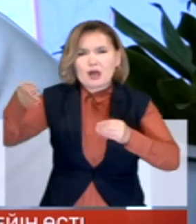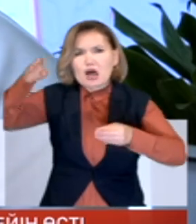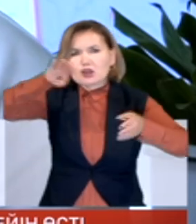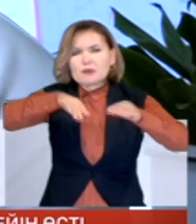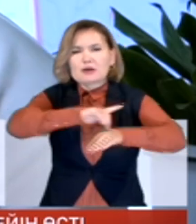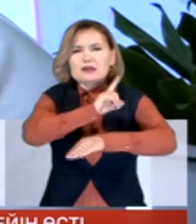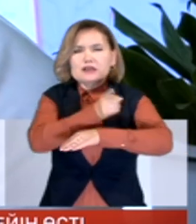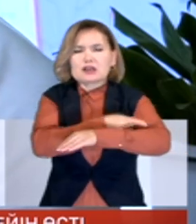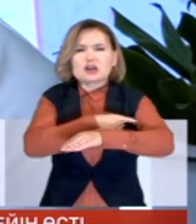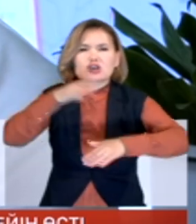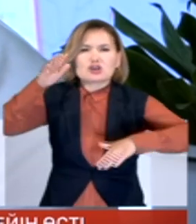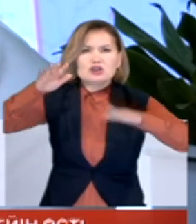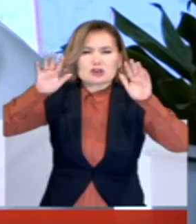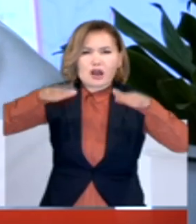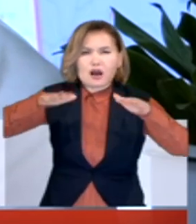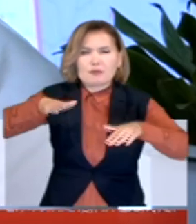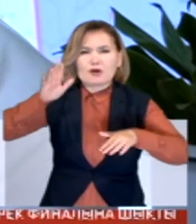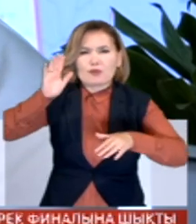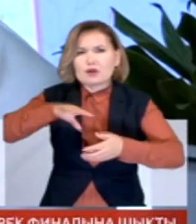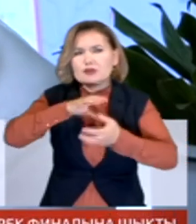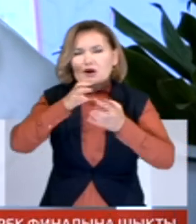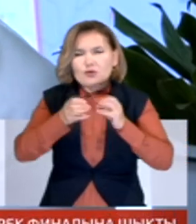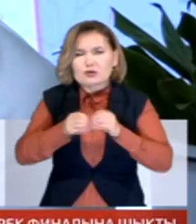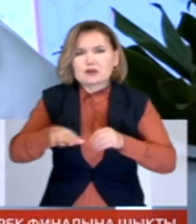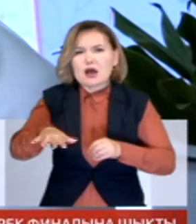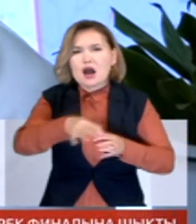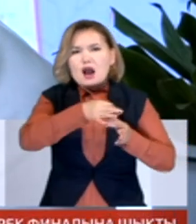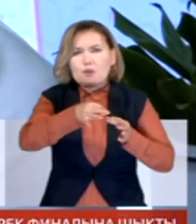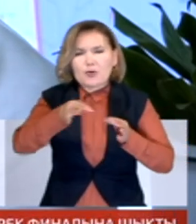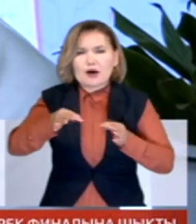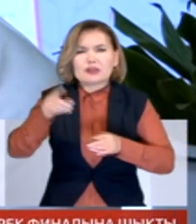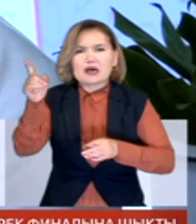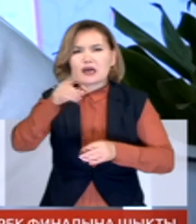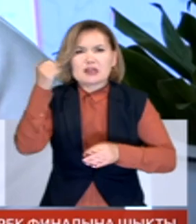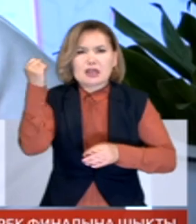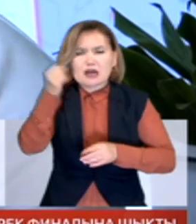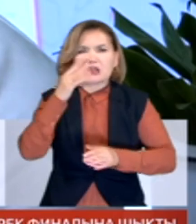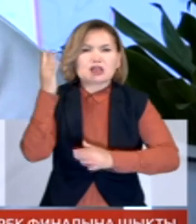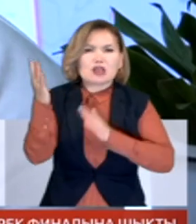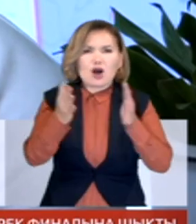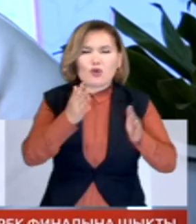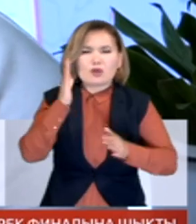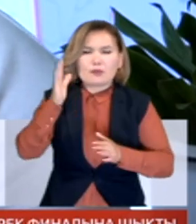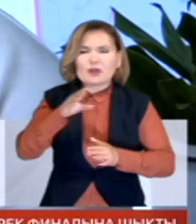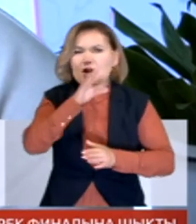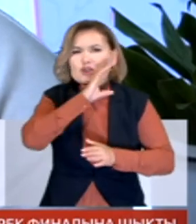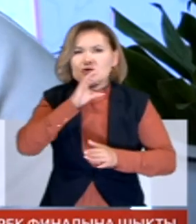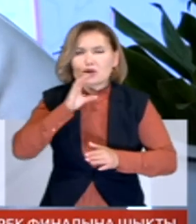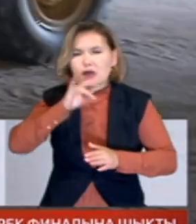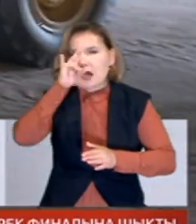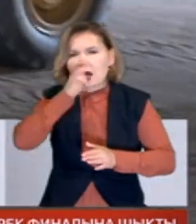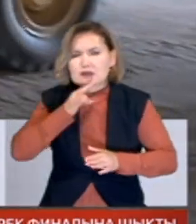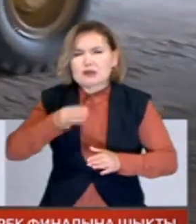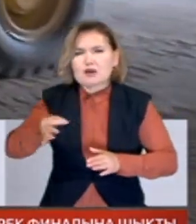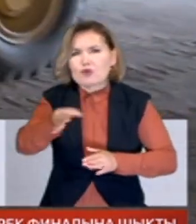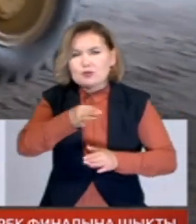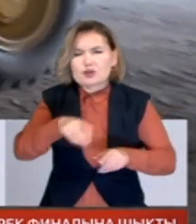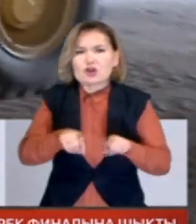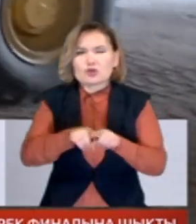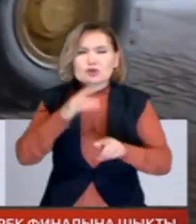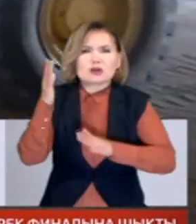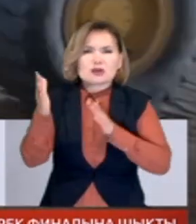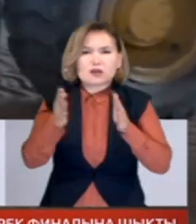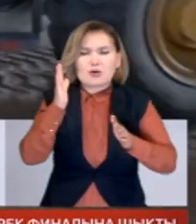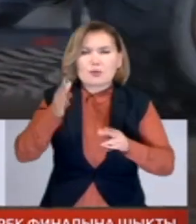жаңбыр беріп отырмыз. Және тура осы аудандарда найзағай және дауылды күтеміз. Солтүстік батыстан жел соғады. Егін еккен